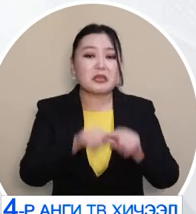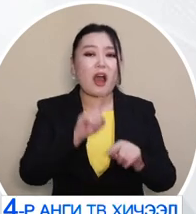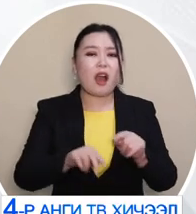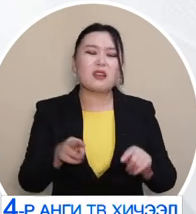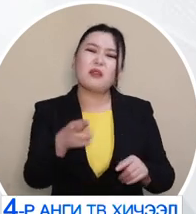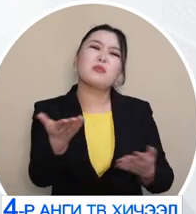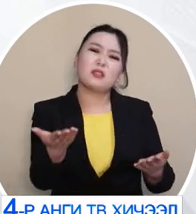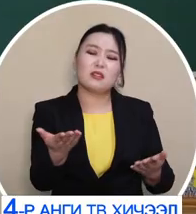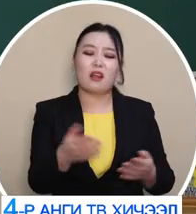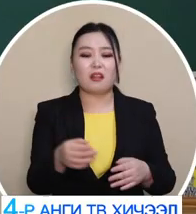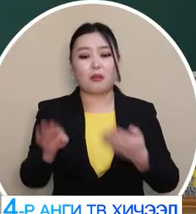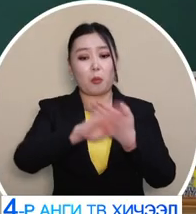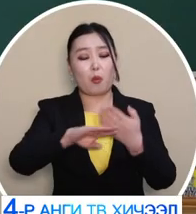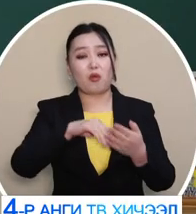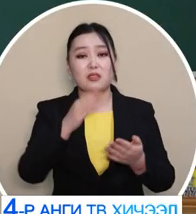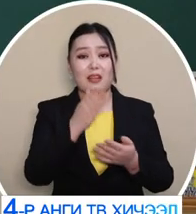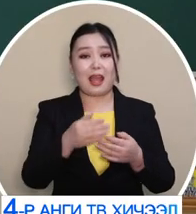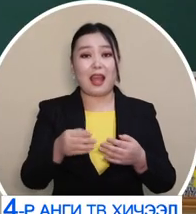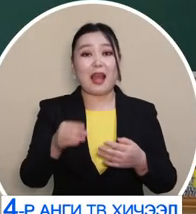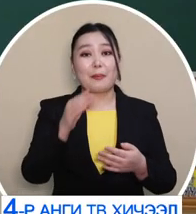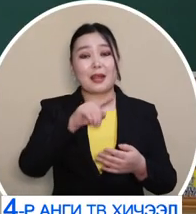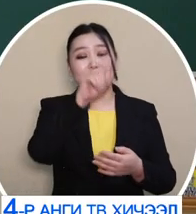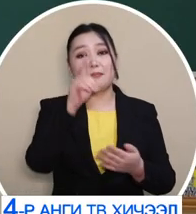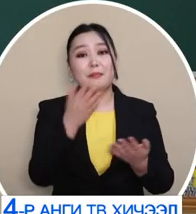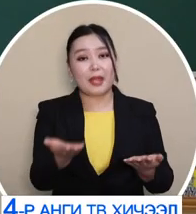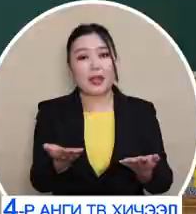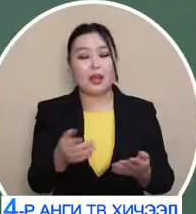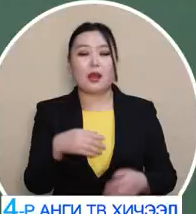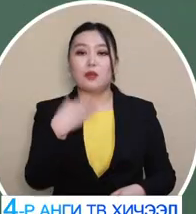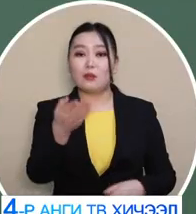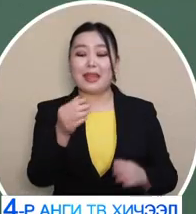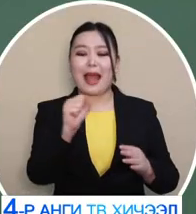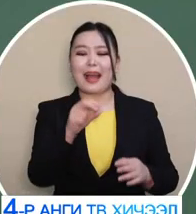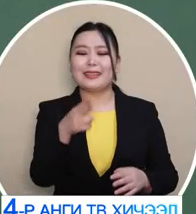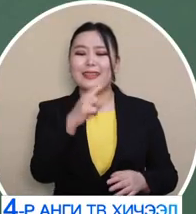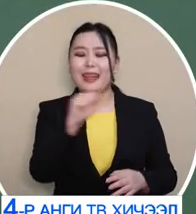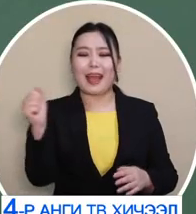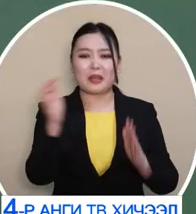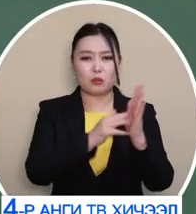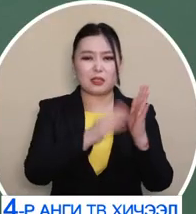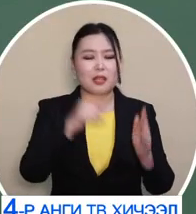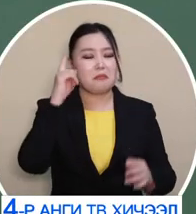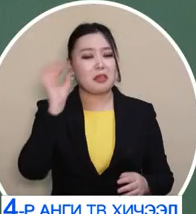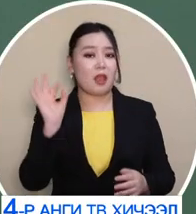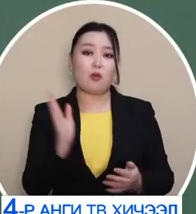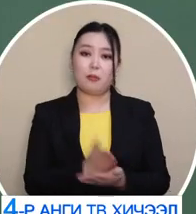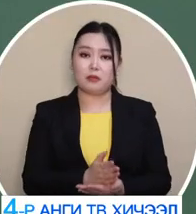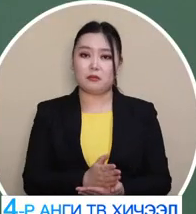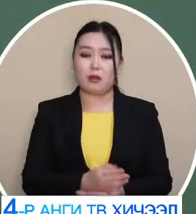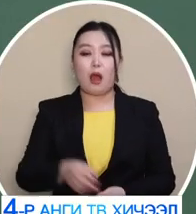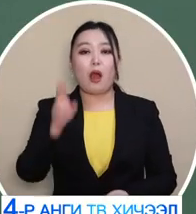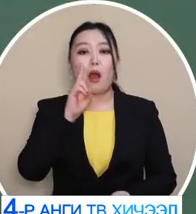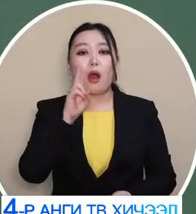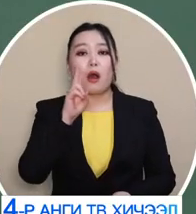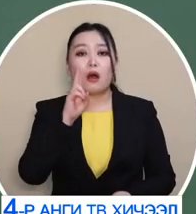бэ? За тэгвэл энд түүний алдаа дутагдлыг мдээгүй байсан. За хоол хүнсэнд